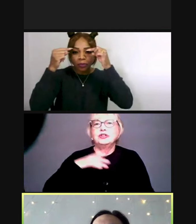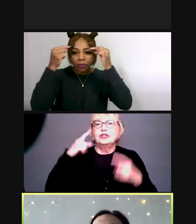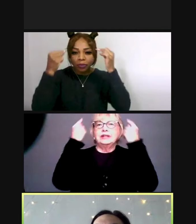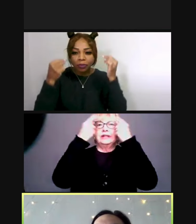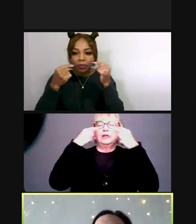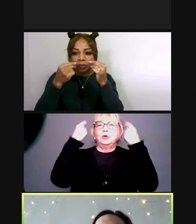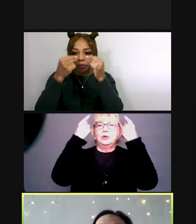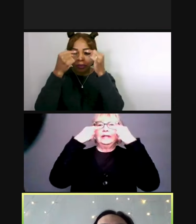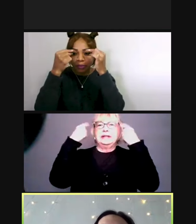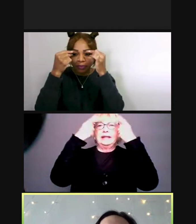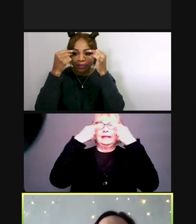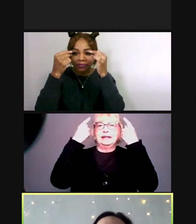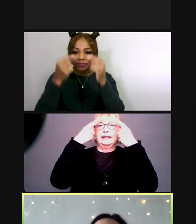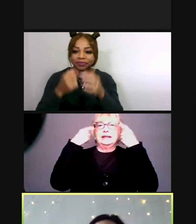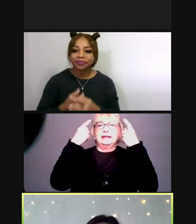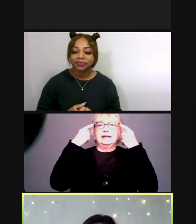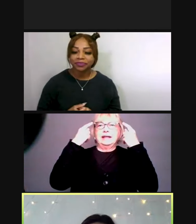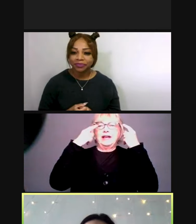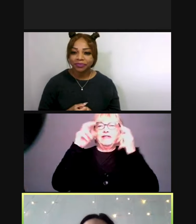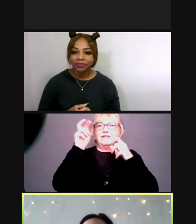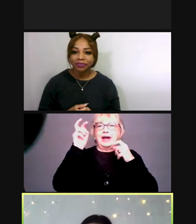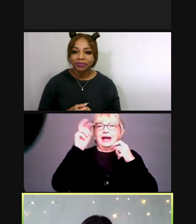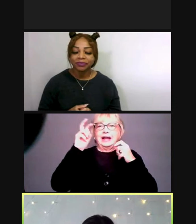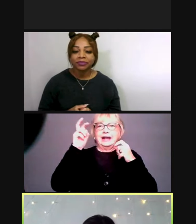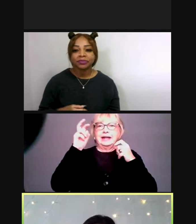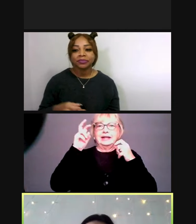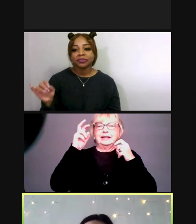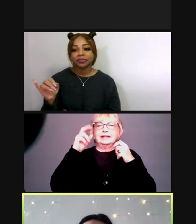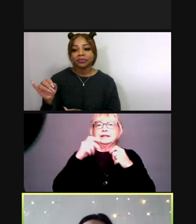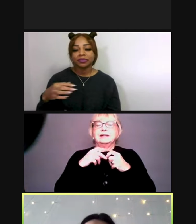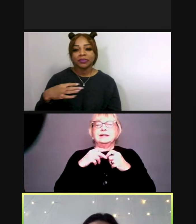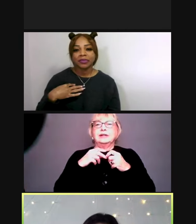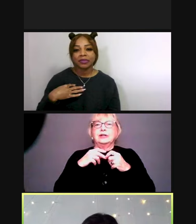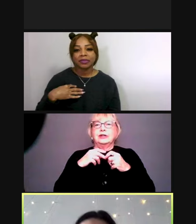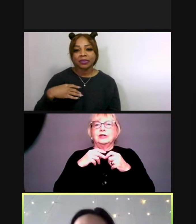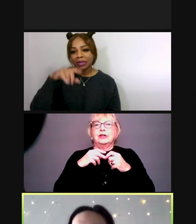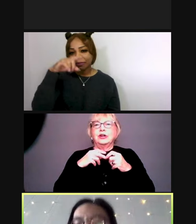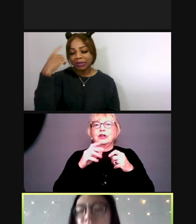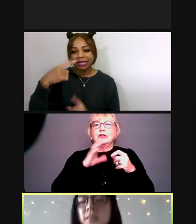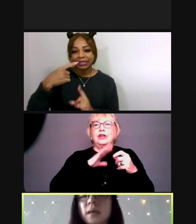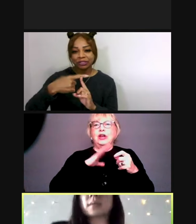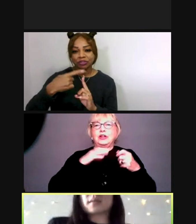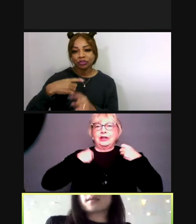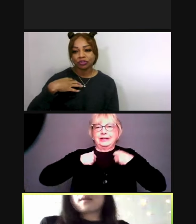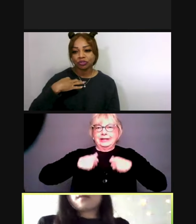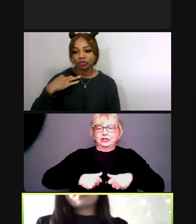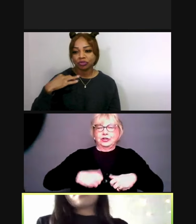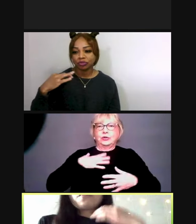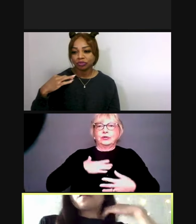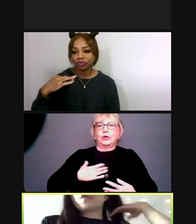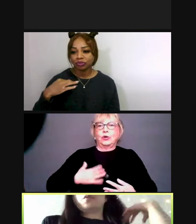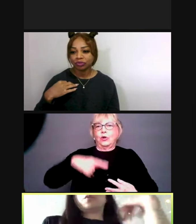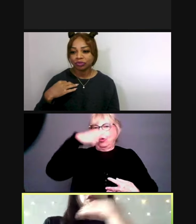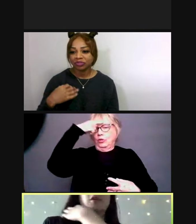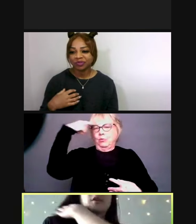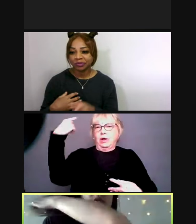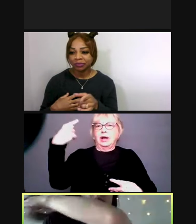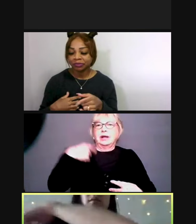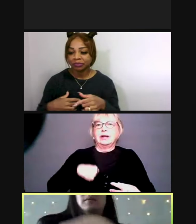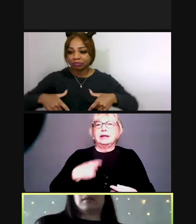des bords dorés et qui flottent sur la monture. Je porte un tee-shirt noir qui dit